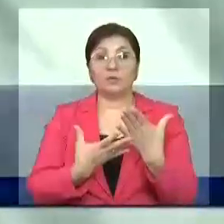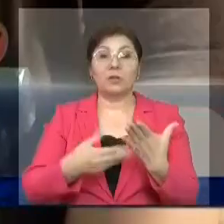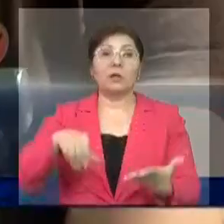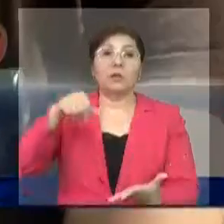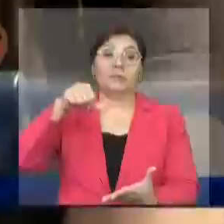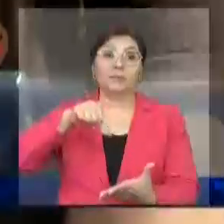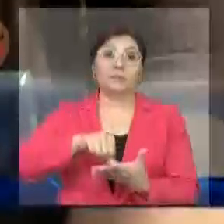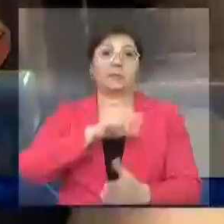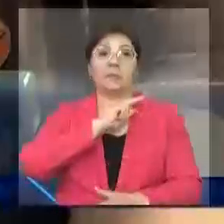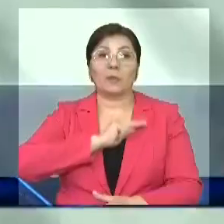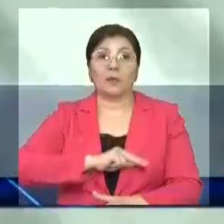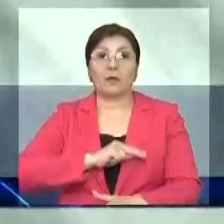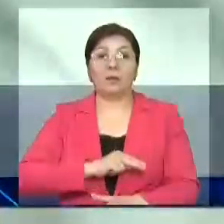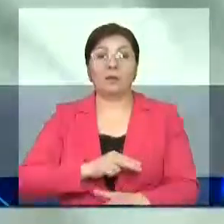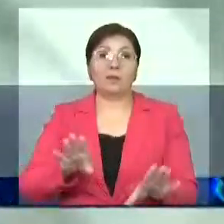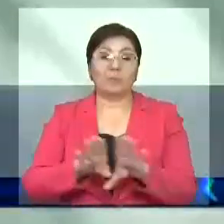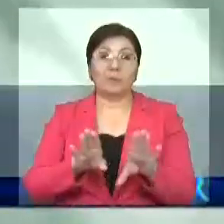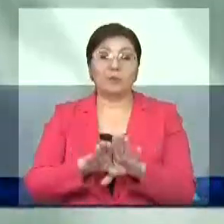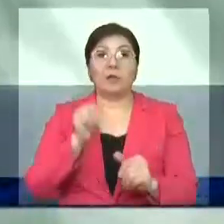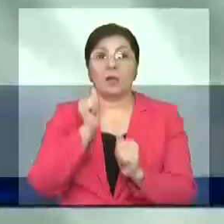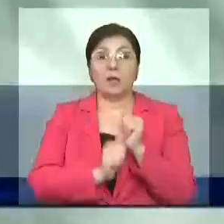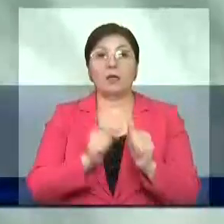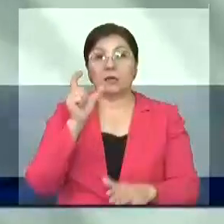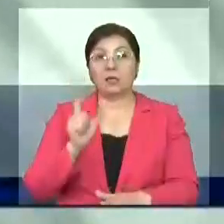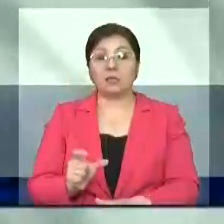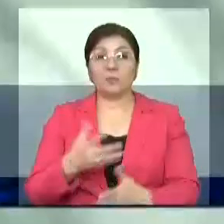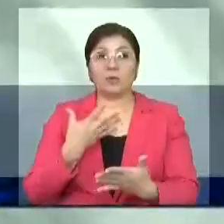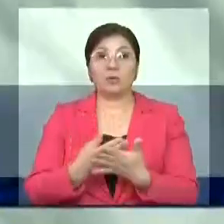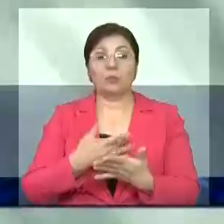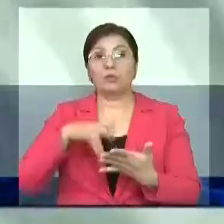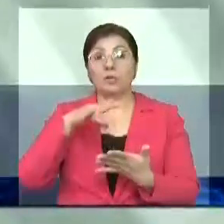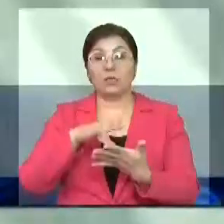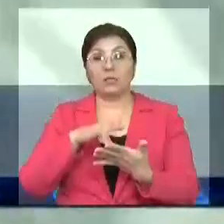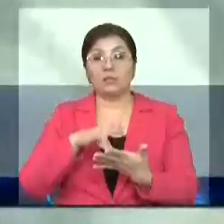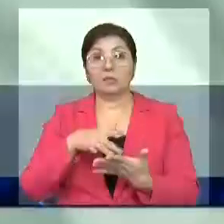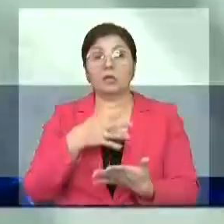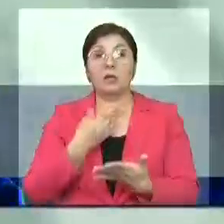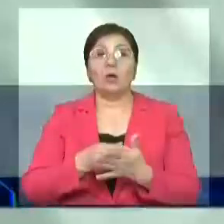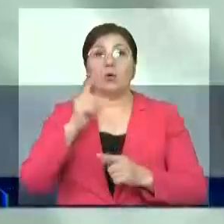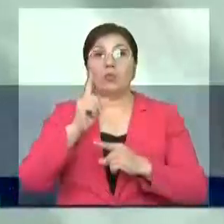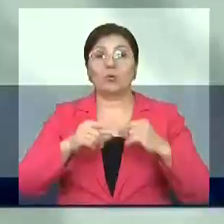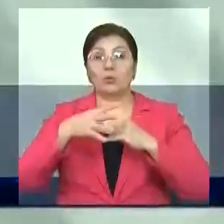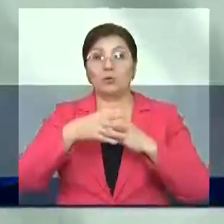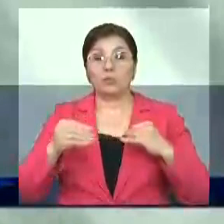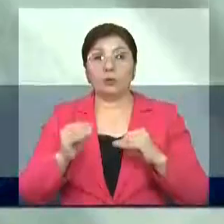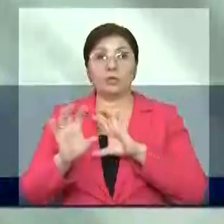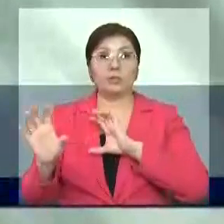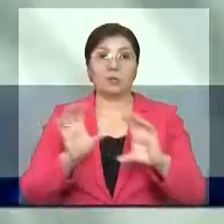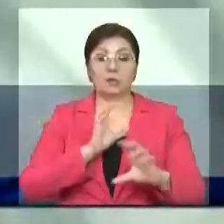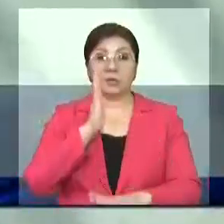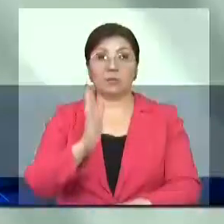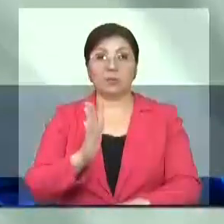үлесі деп түсінеміз. Әр азамат, әр тұрғын өз қаласына, өз тұрған жеріне жан ашитын болса,